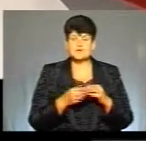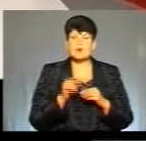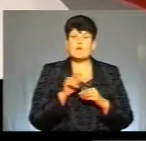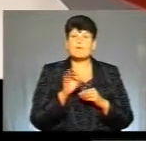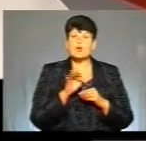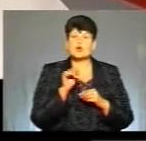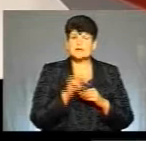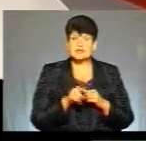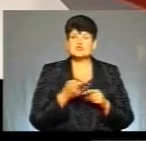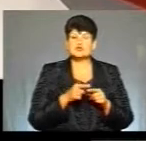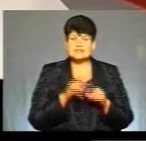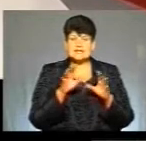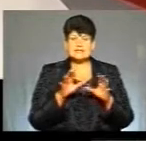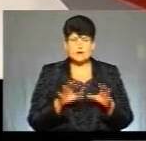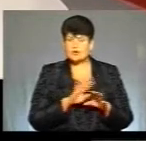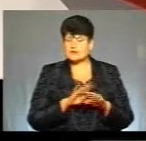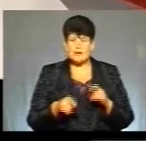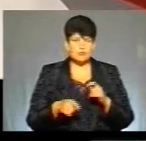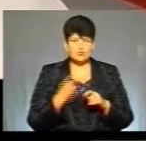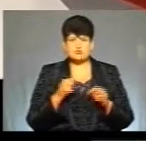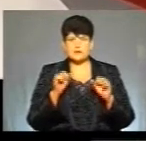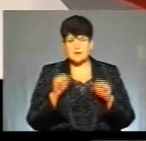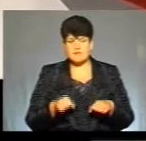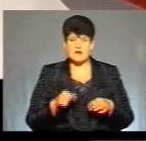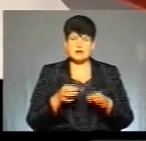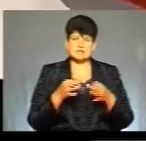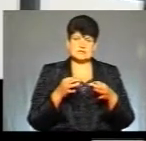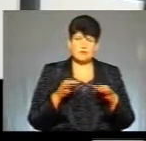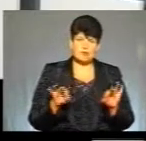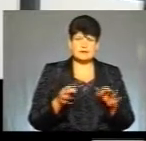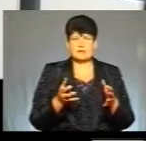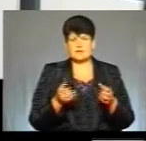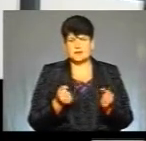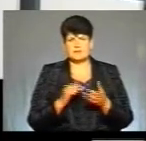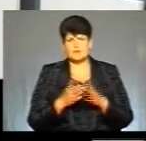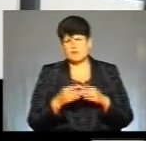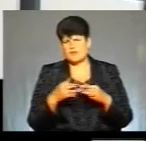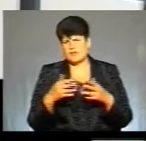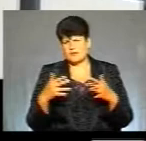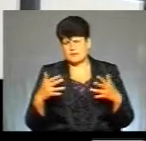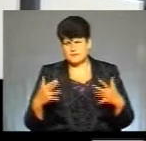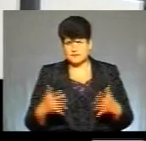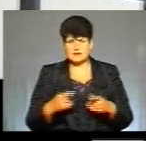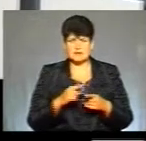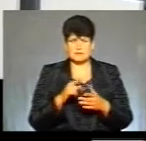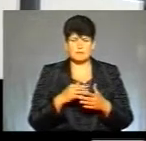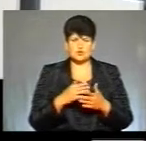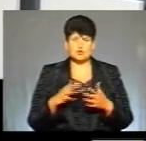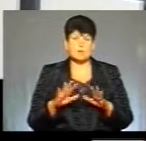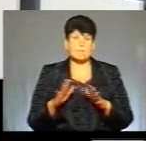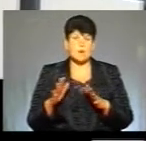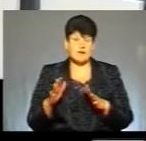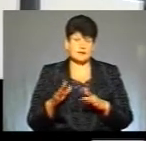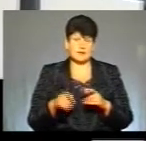що цей законопроект не порушує права і свободи, не прийняти в умовах воєнного і надзвичайного стану, і там інші деякі такі процедурні моменти, які